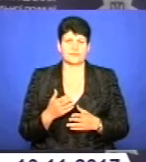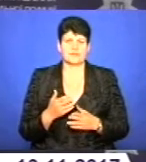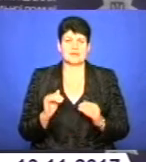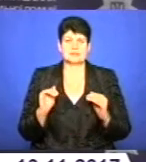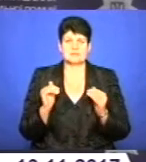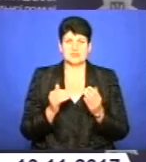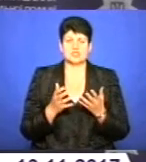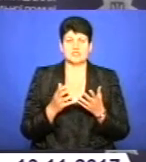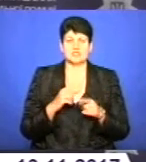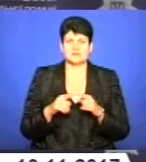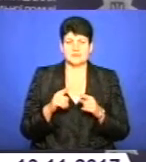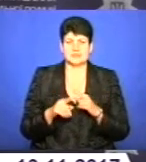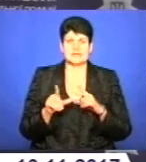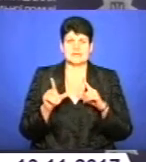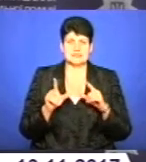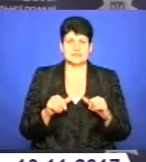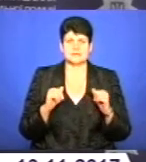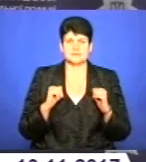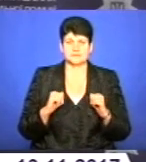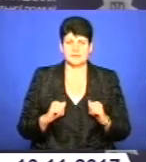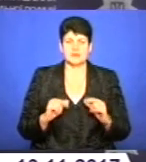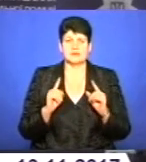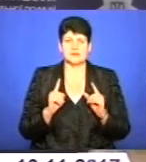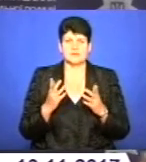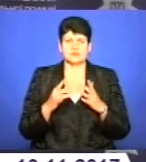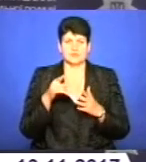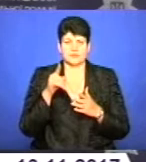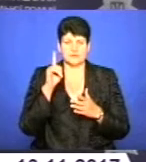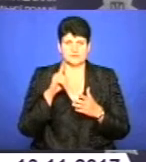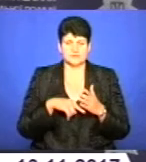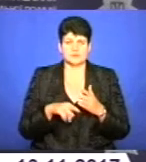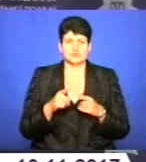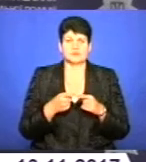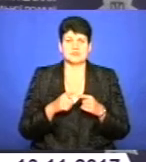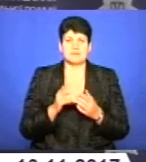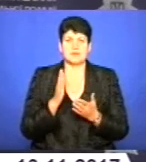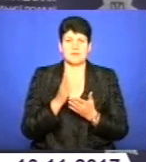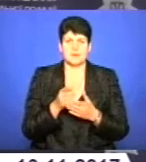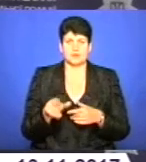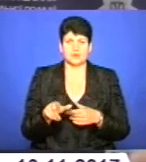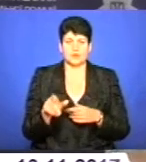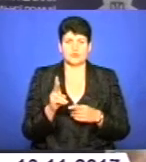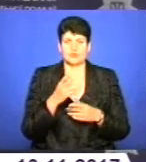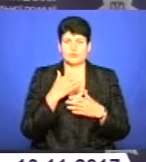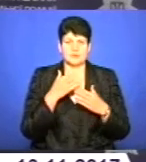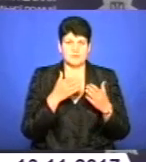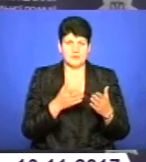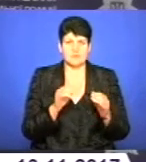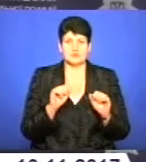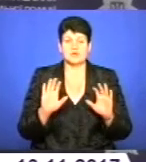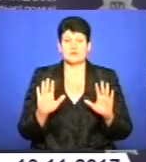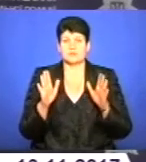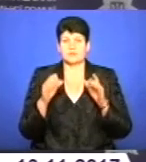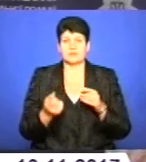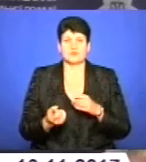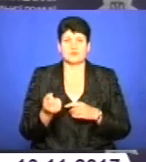Зменшити швидкість, їздити помаліше, навіть якщо ви впевнені в тому, що це є зараз пряма дорога і нікого на ній немає. Раптово може появитися